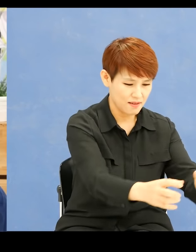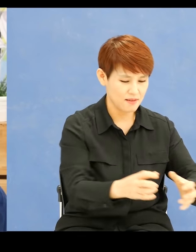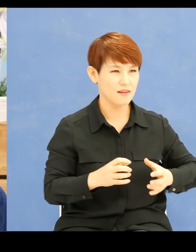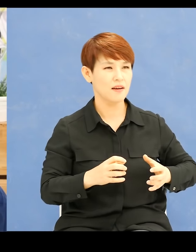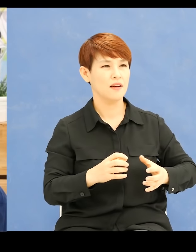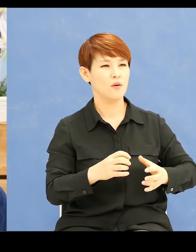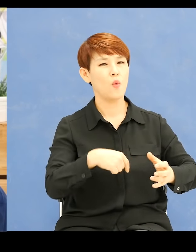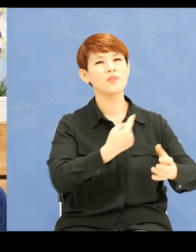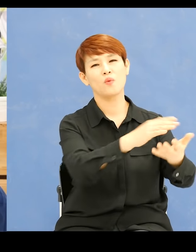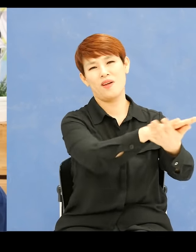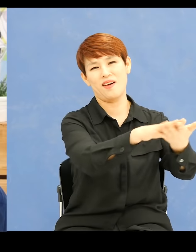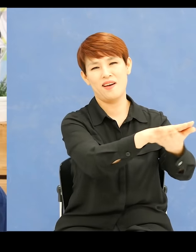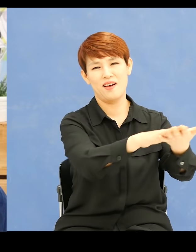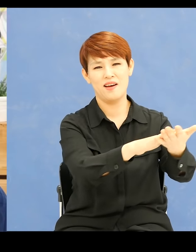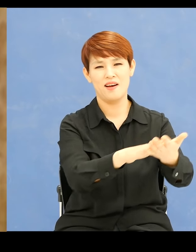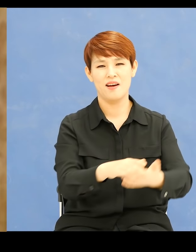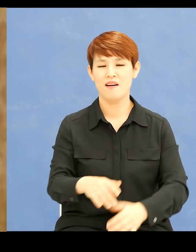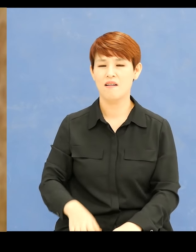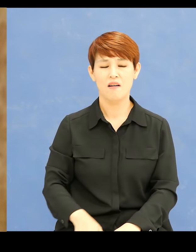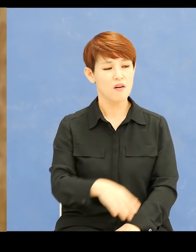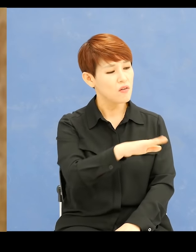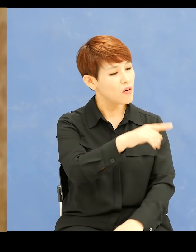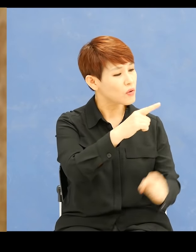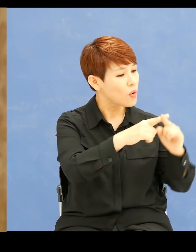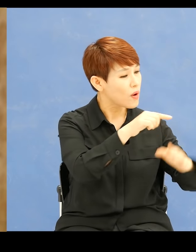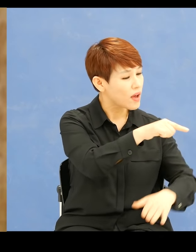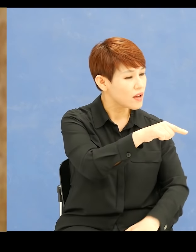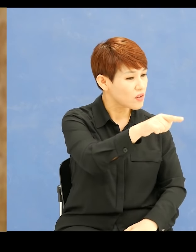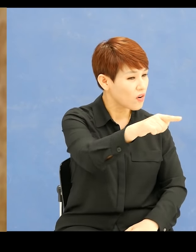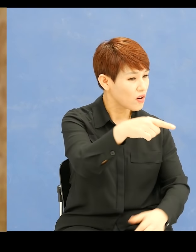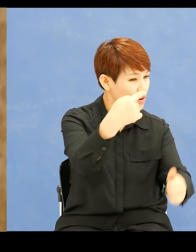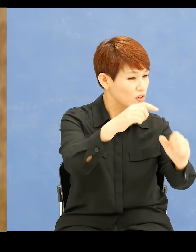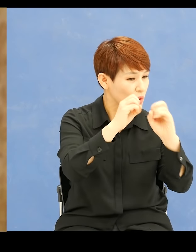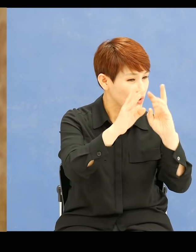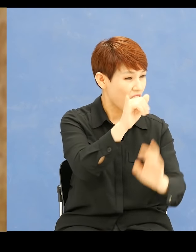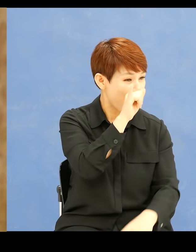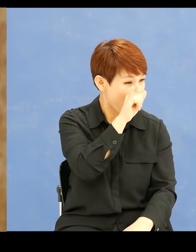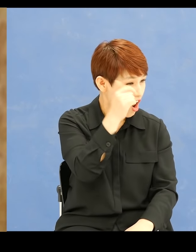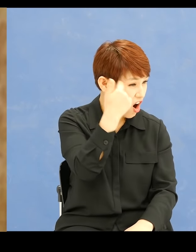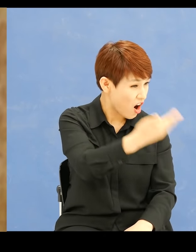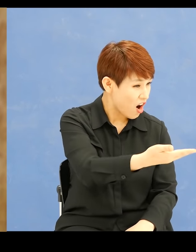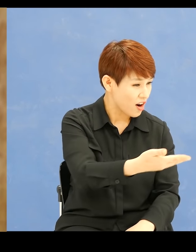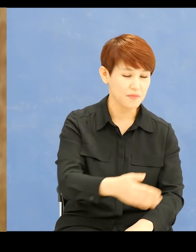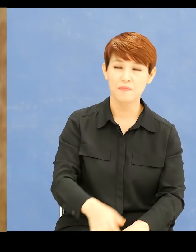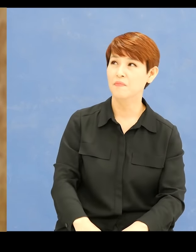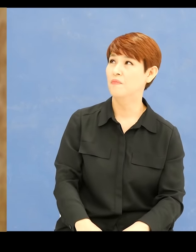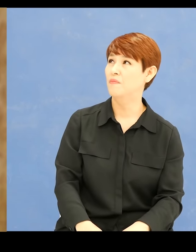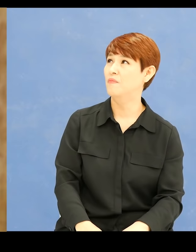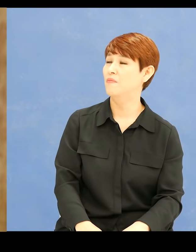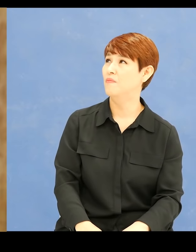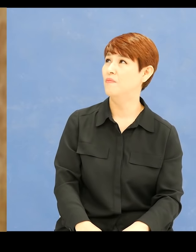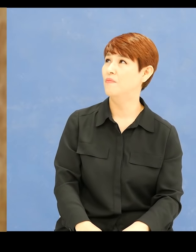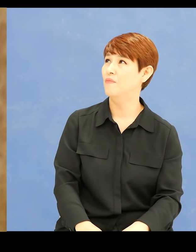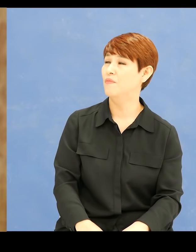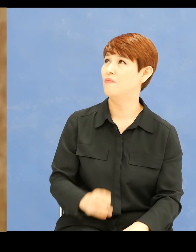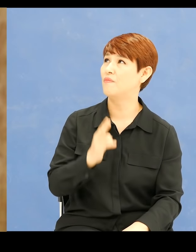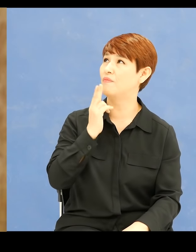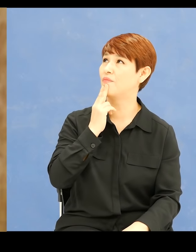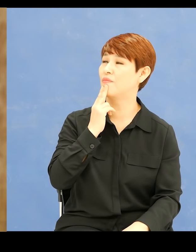지가 받았다가 혼자 그래 노는데 네. 너네 교회 쟤 가르치는 전도사님이나 목사님 있니? 중고등부